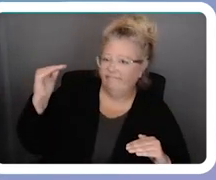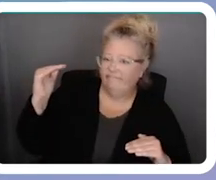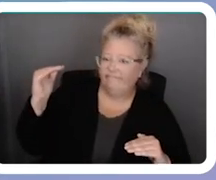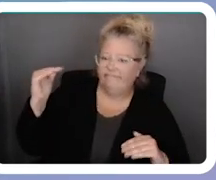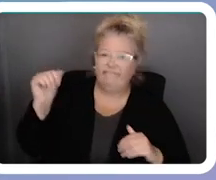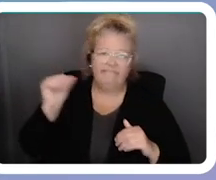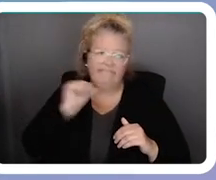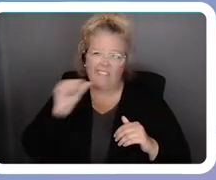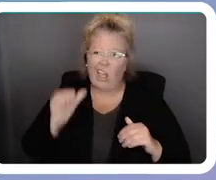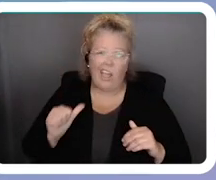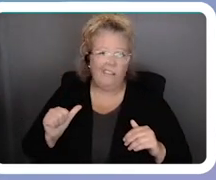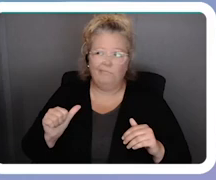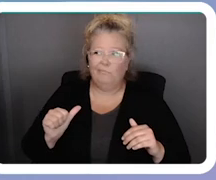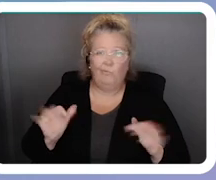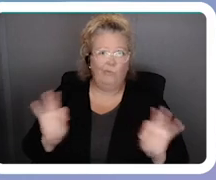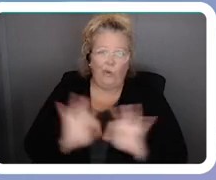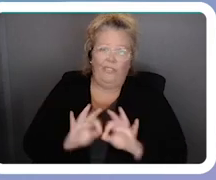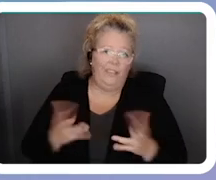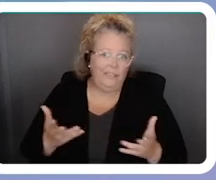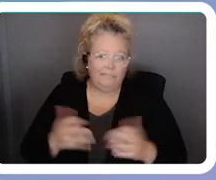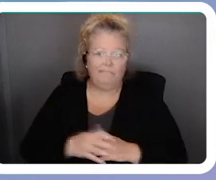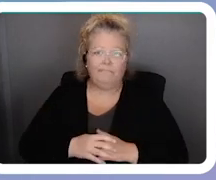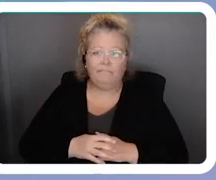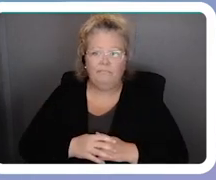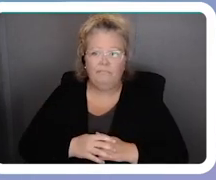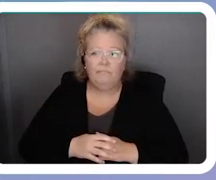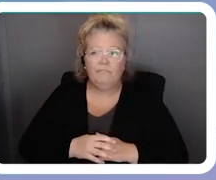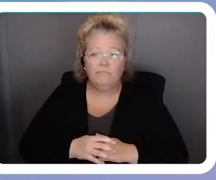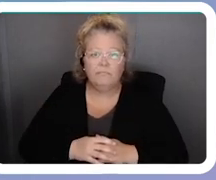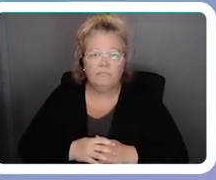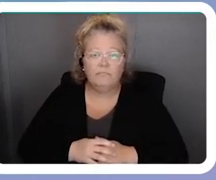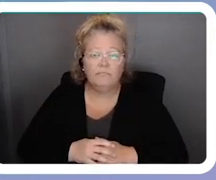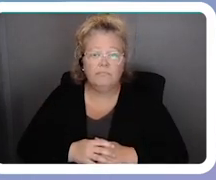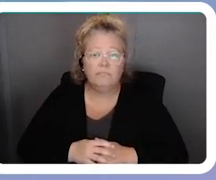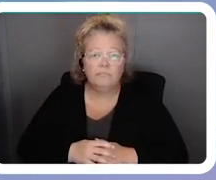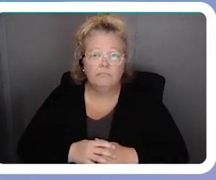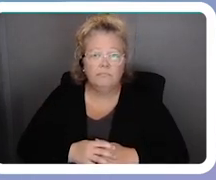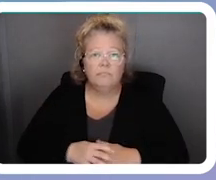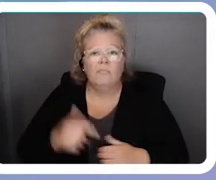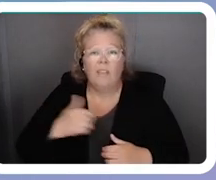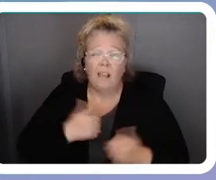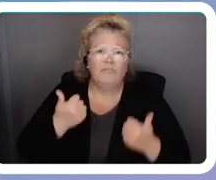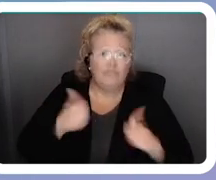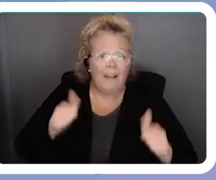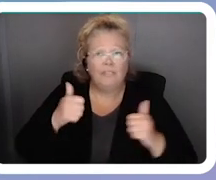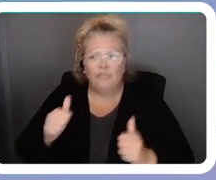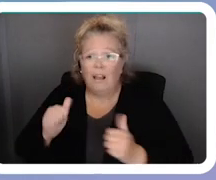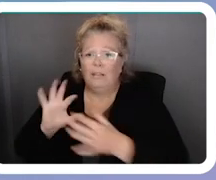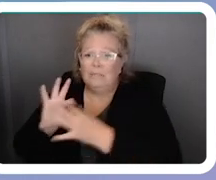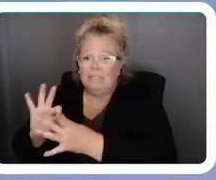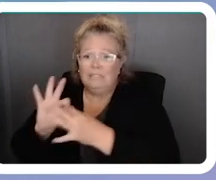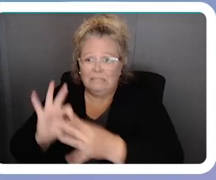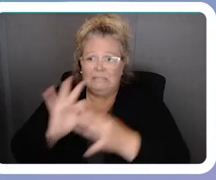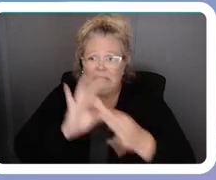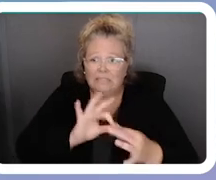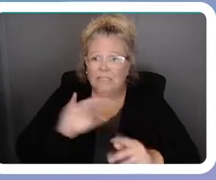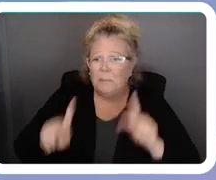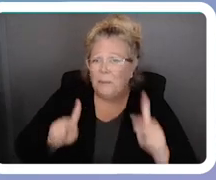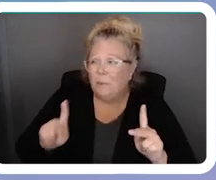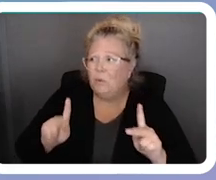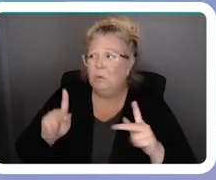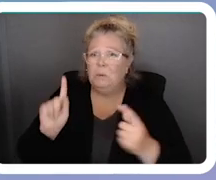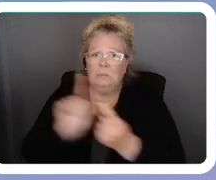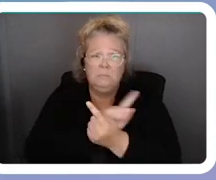ακριβώς ήμουν. Ένιωθα ανυπακή και ότι δεν αρχίσουν. Προσπαθώ να συνδεθώ